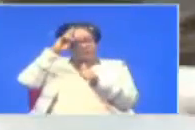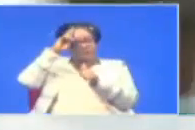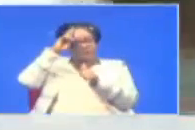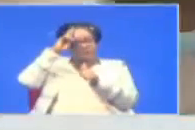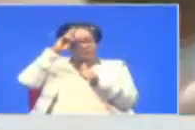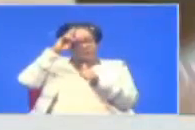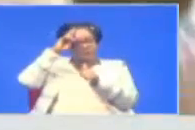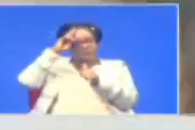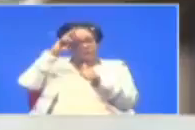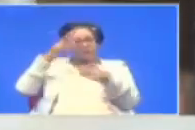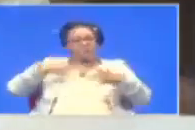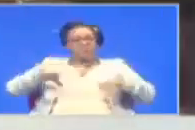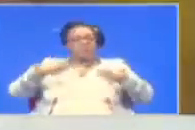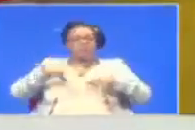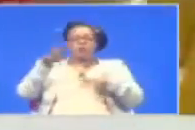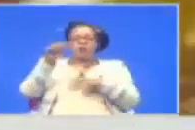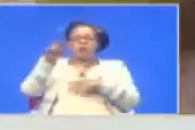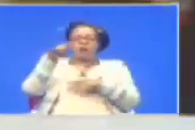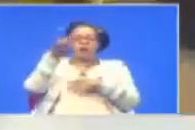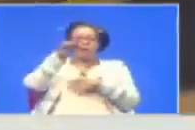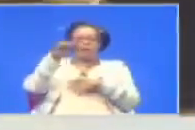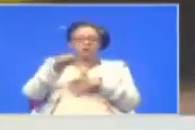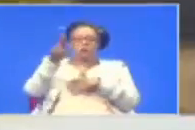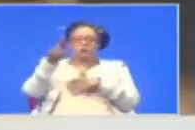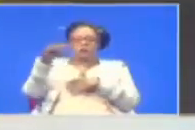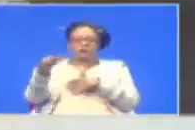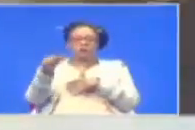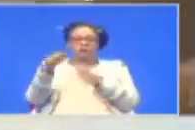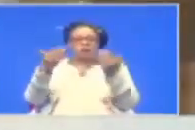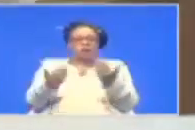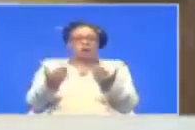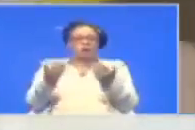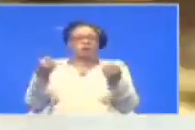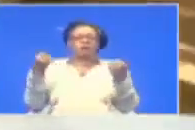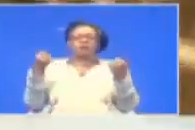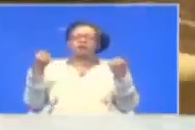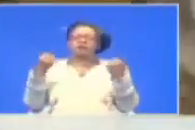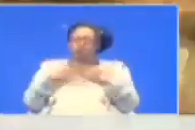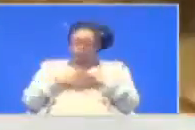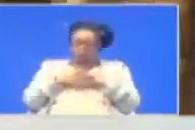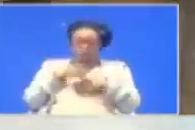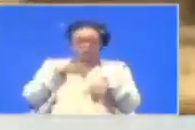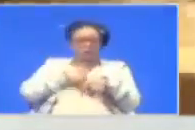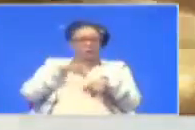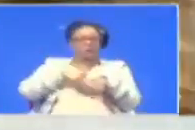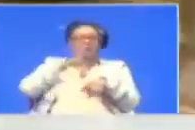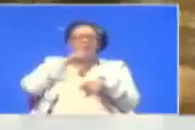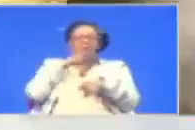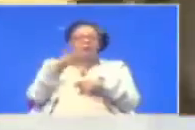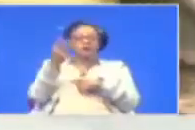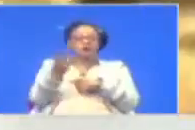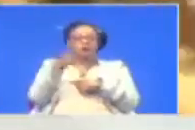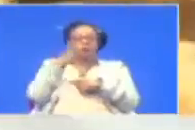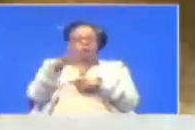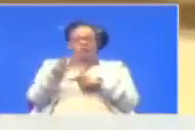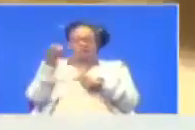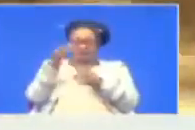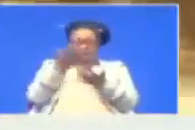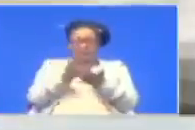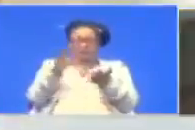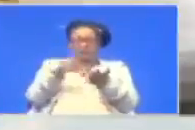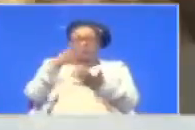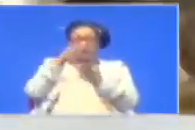Na wakazi wa eneo la Langas katika kaunti ya Wasinigishu walishuhudia kioja cha kusimulia pale wanaume wawili wanaodaiwa kuiba mali kutoka kwa nyumba